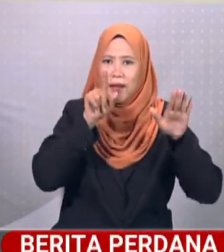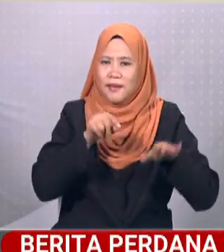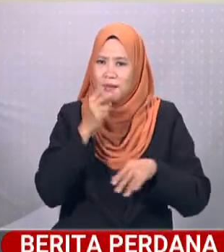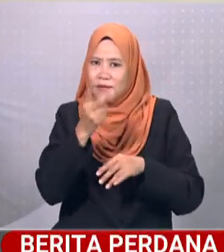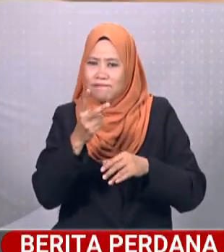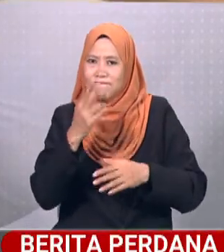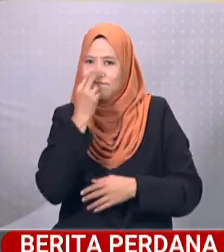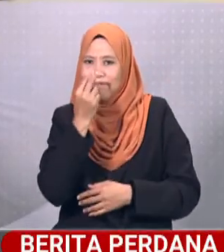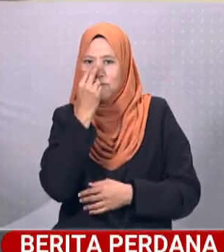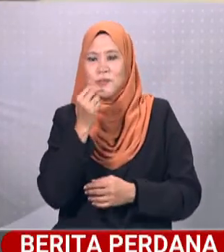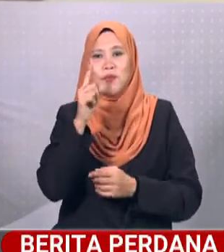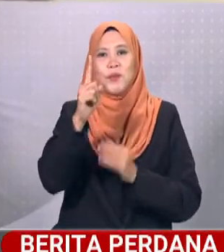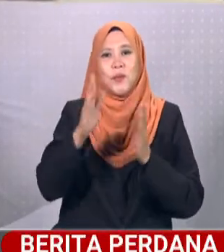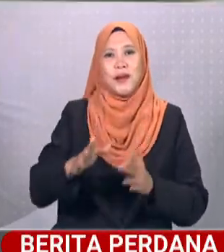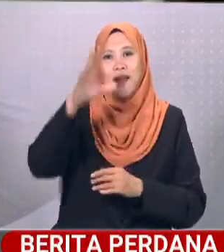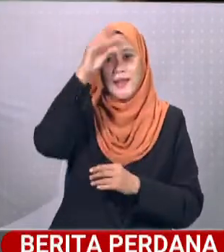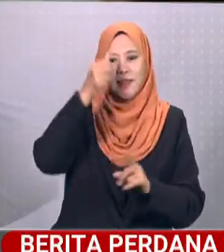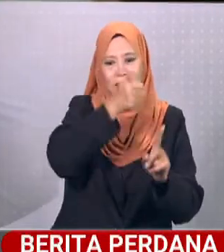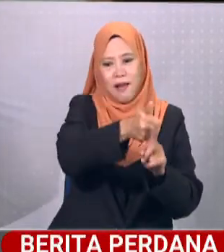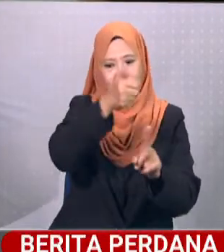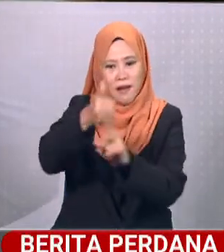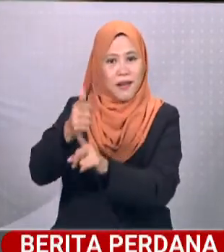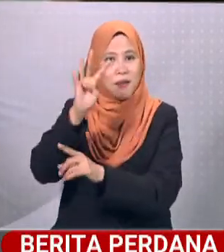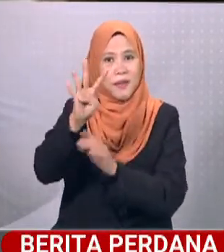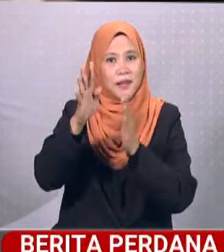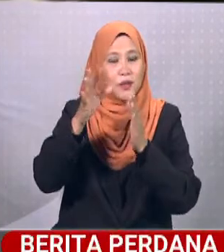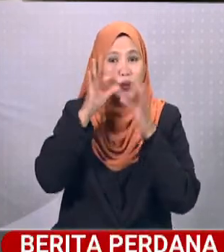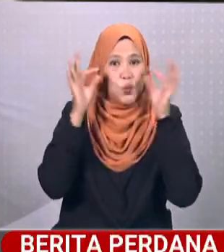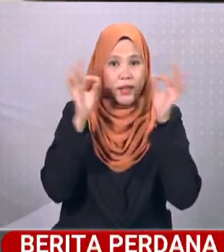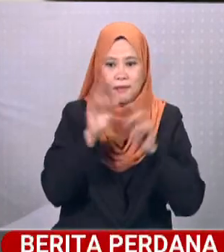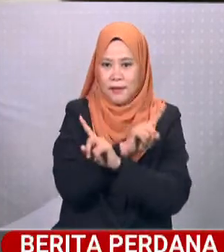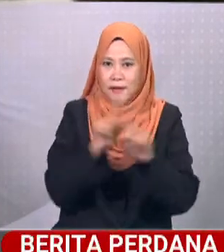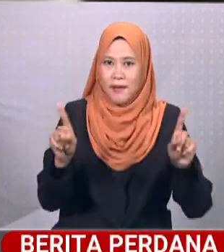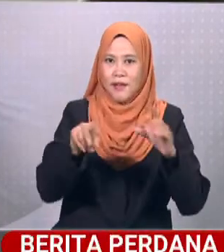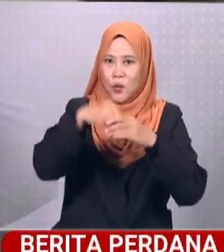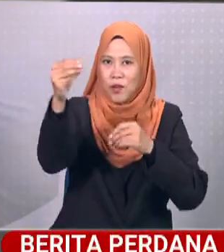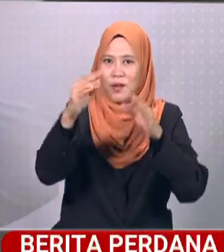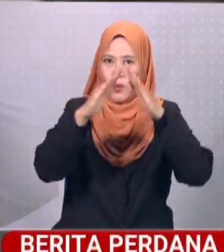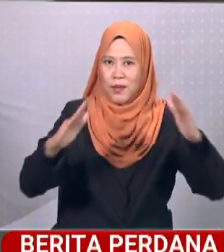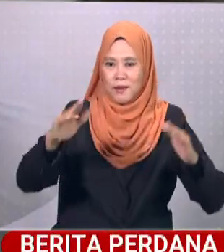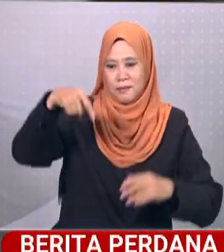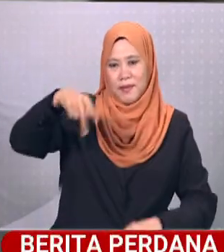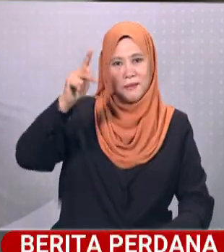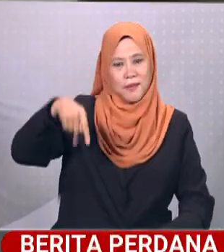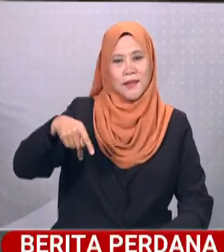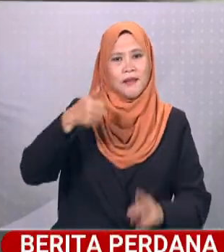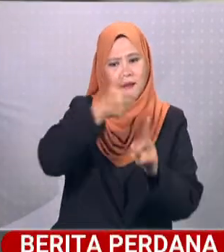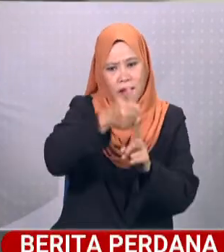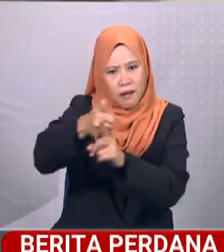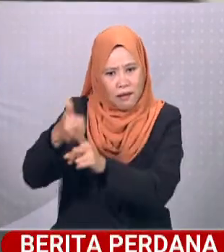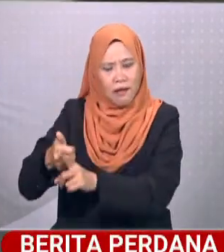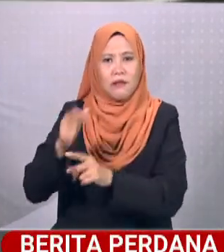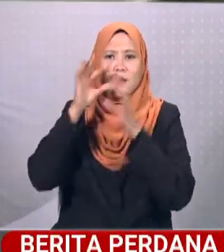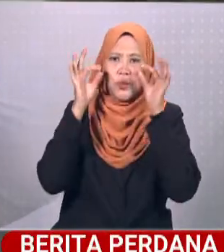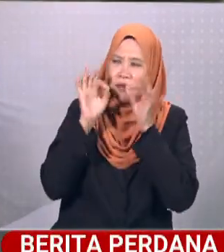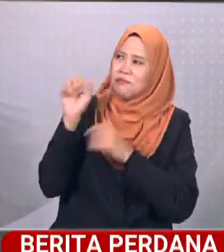hati ramai. Seorang lelaki mengarahkan 4 kucingnya untuk tidak keluar rumah sepanjang PKP. Seakan-akan memahami, kelagat